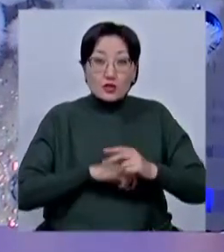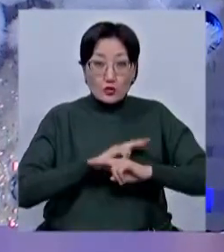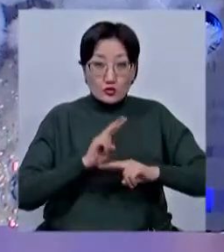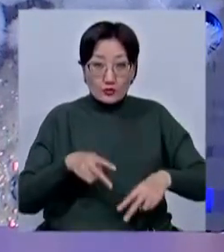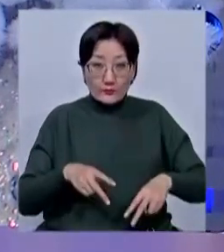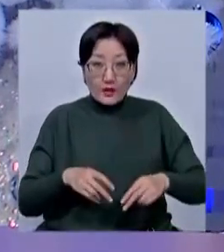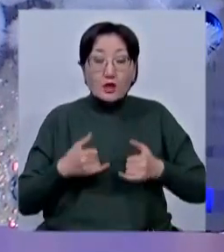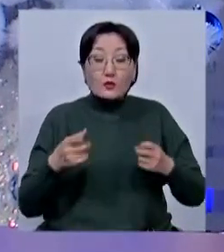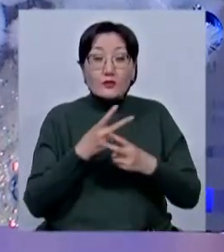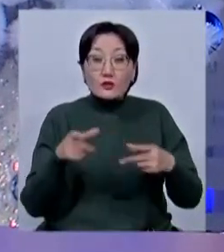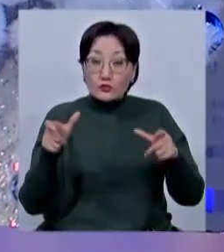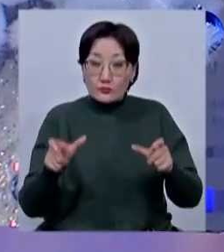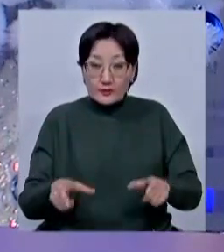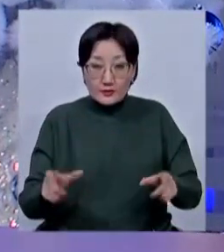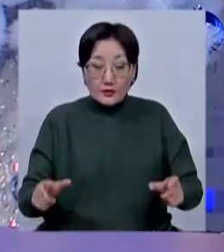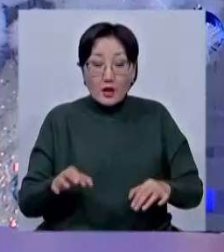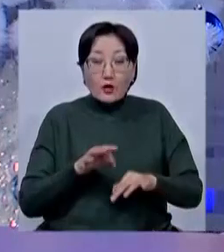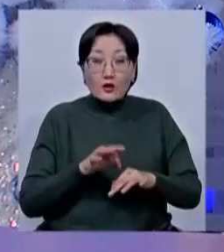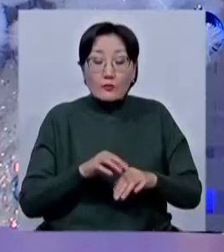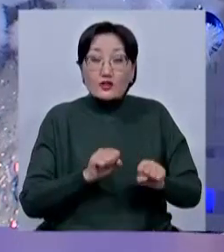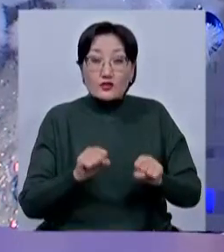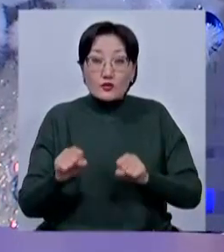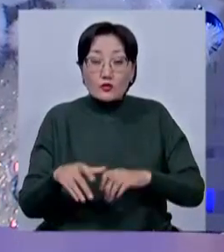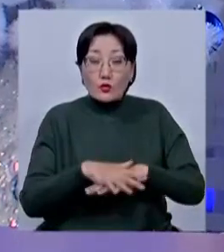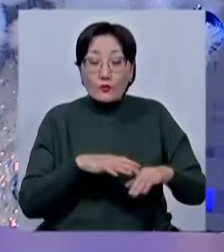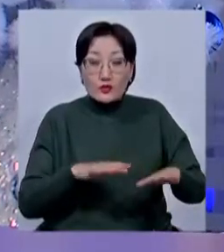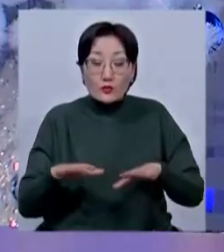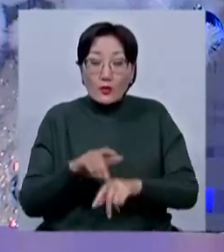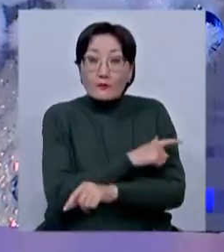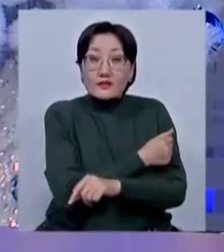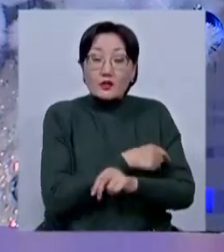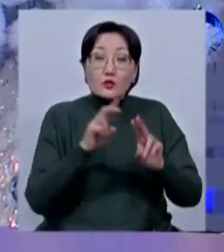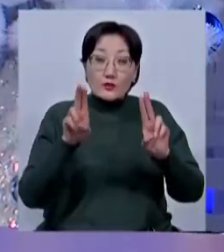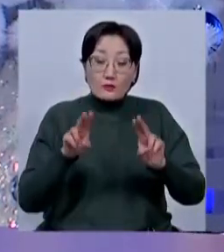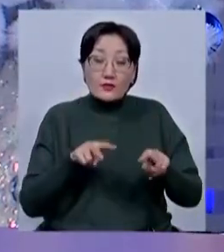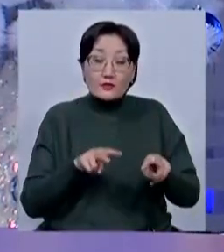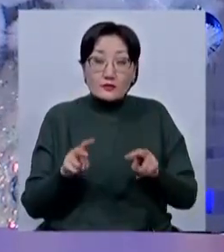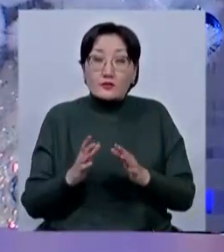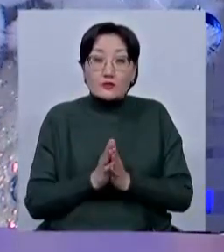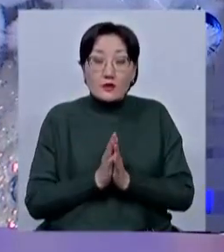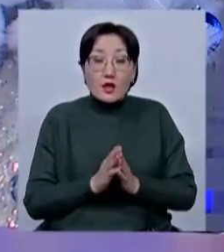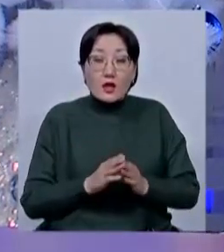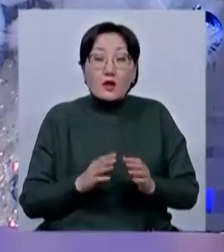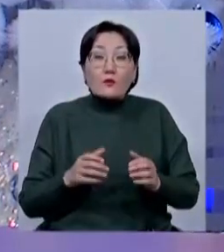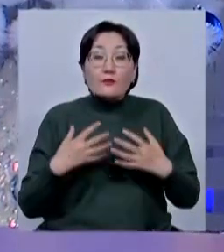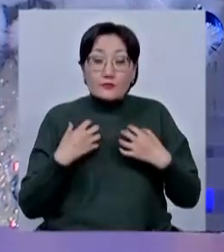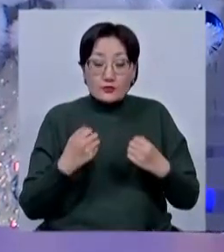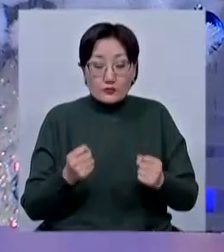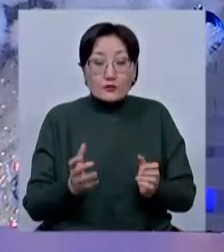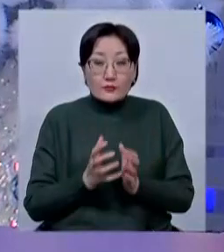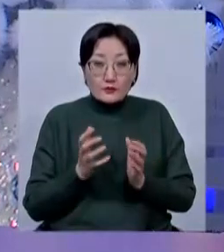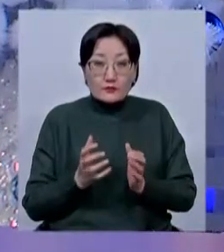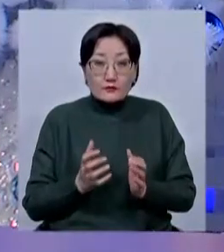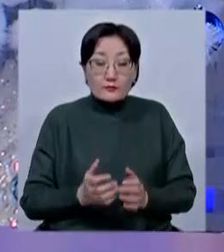болды. Қадірлі көрермендер, аурудың алдын алып, көпшілік жерде санитарлық талаптарды сақтап жүрейік. Саулықтың сақтықта